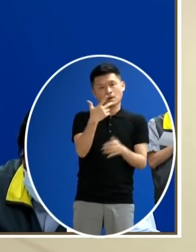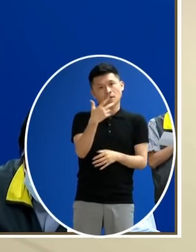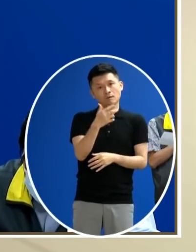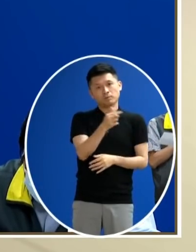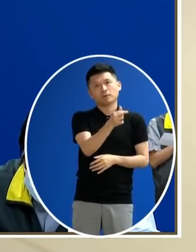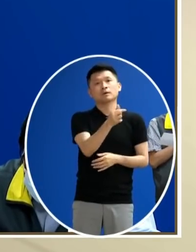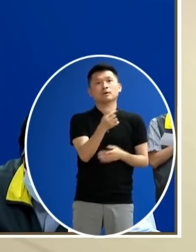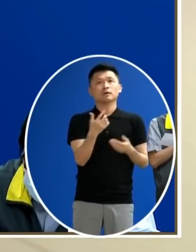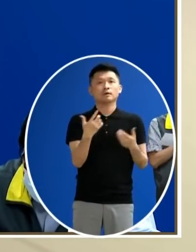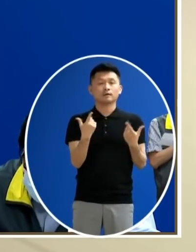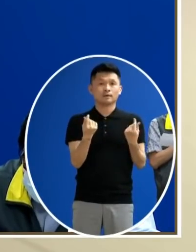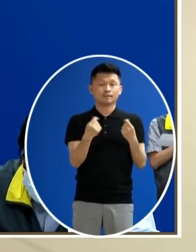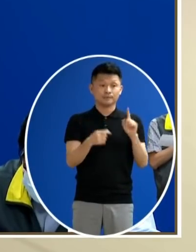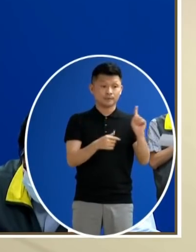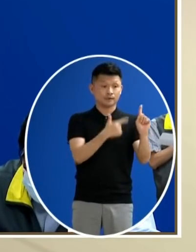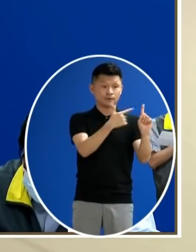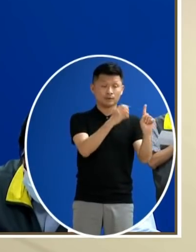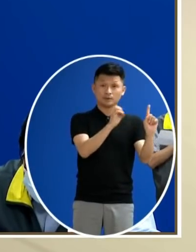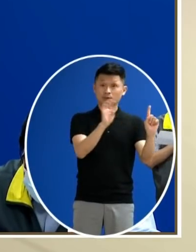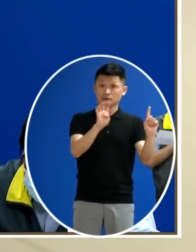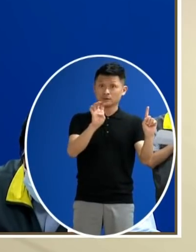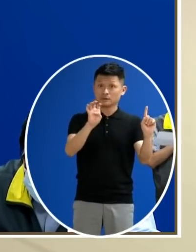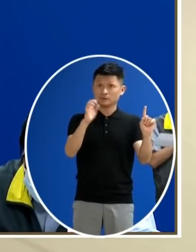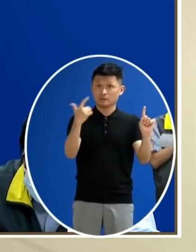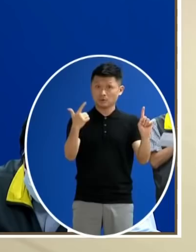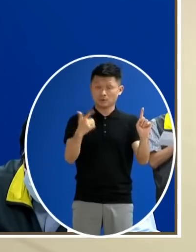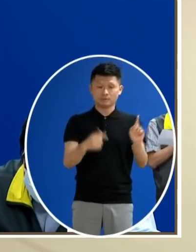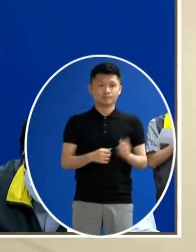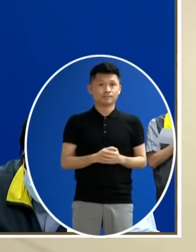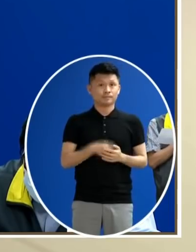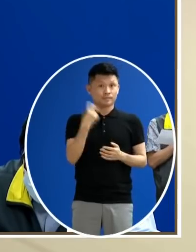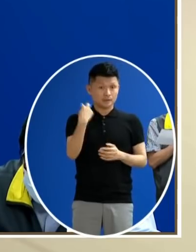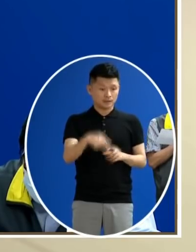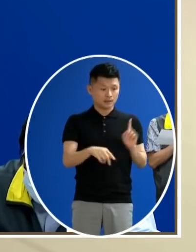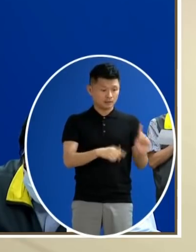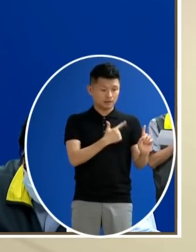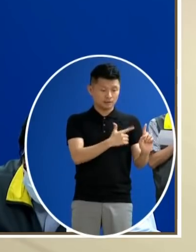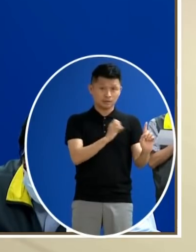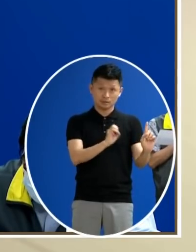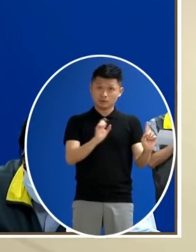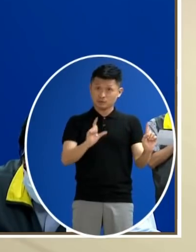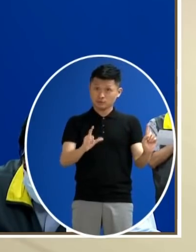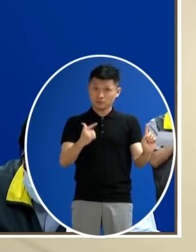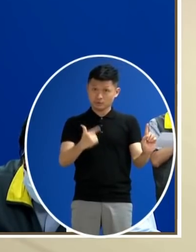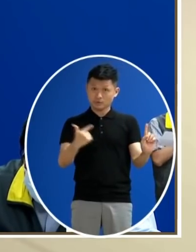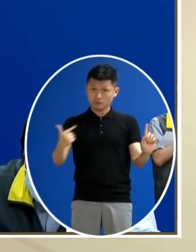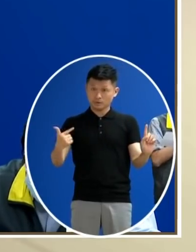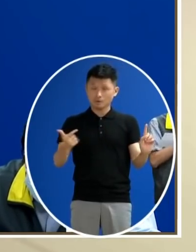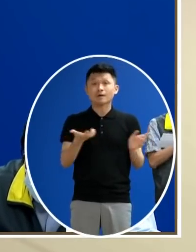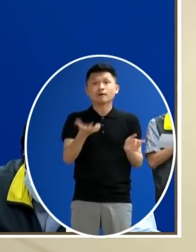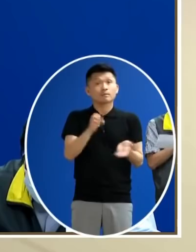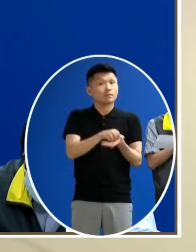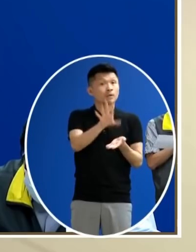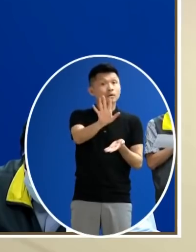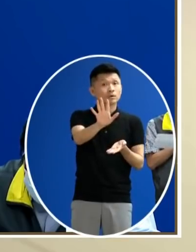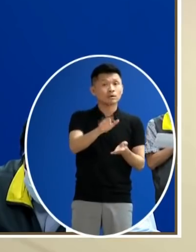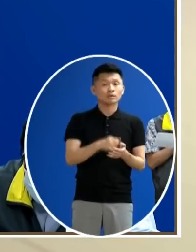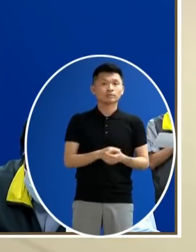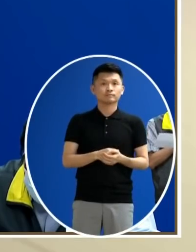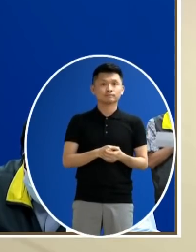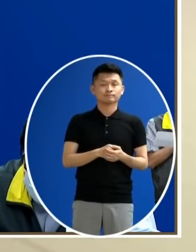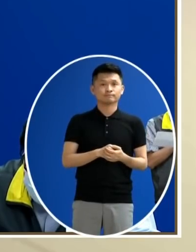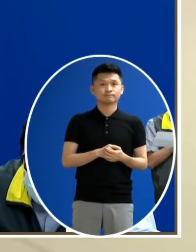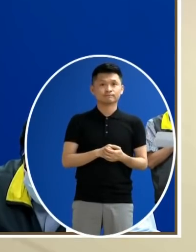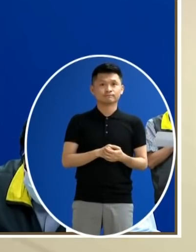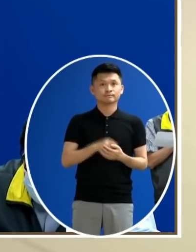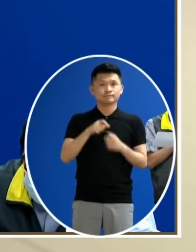是中间的16046以及后排的这个16066，这位就是刚刚有报告过的其中一